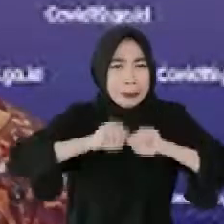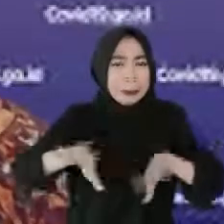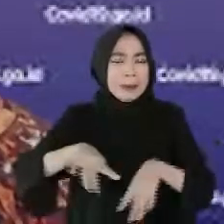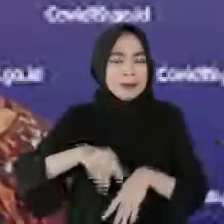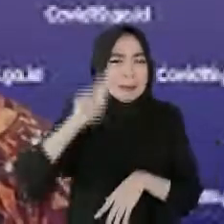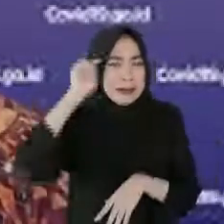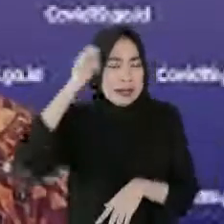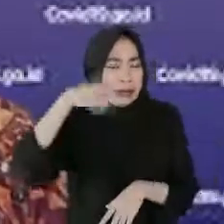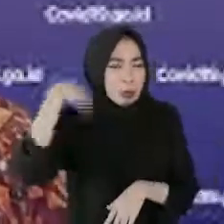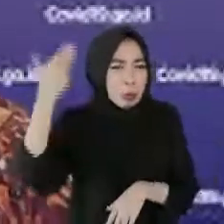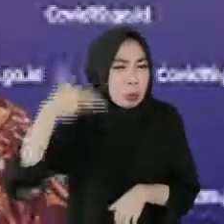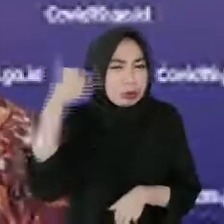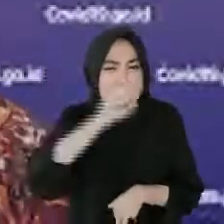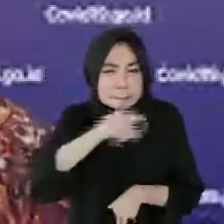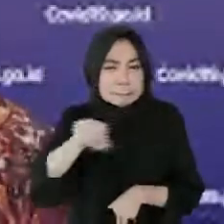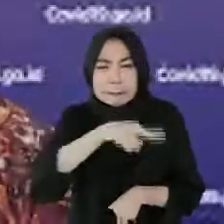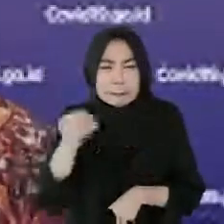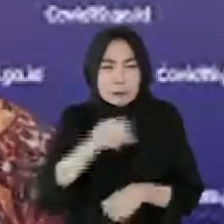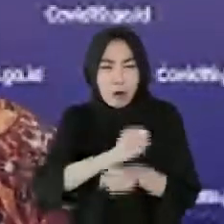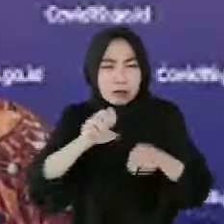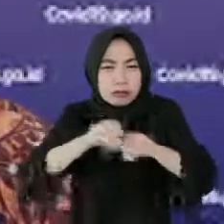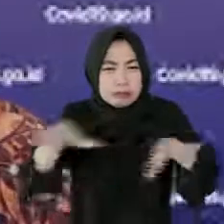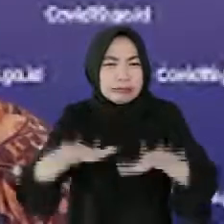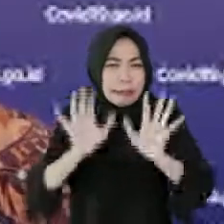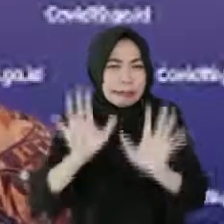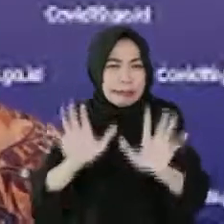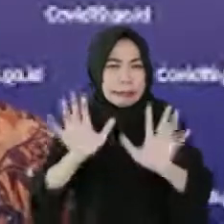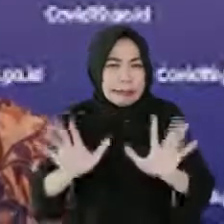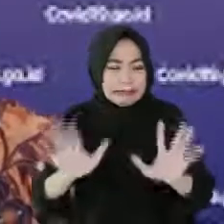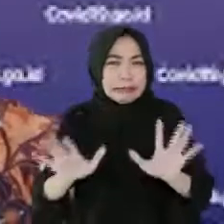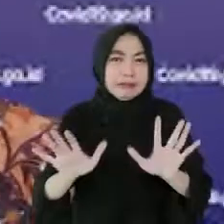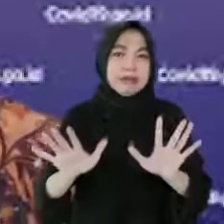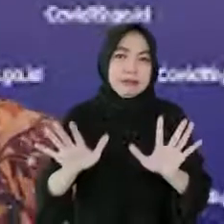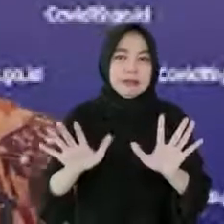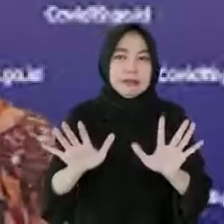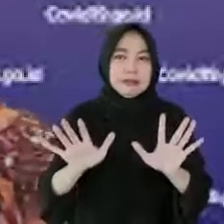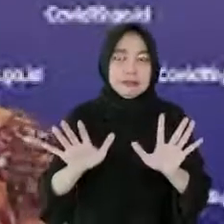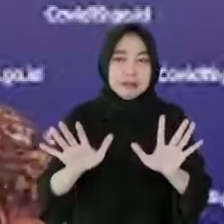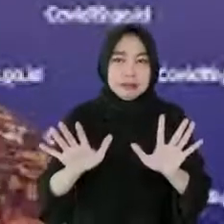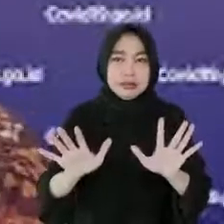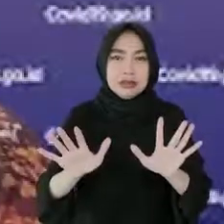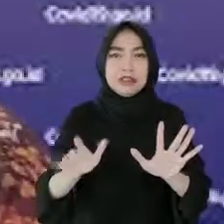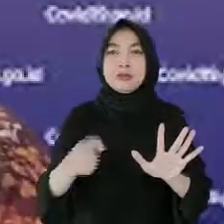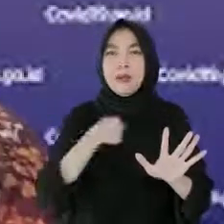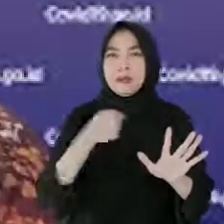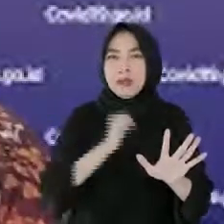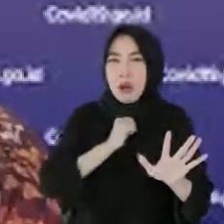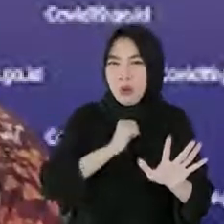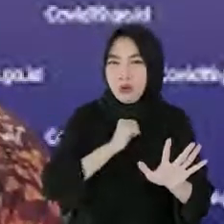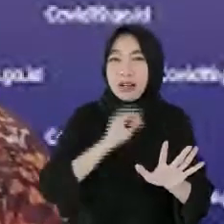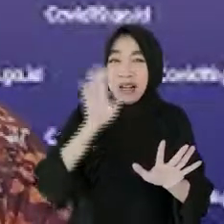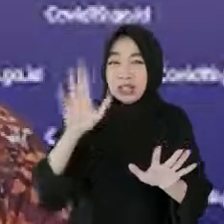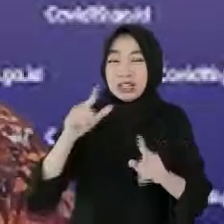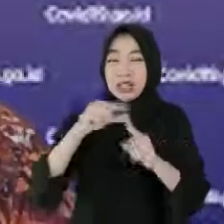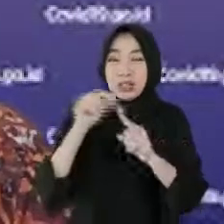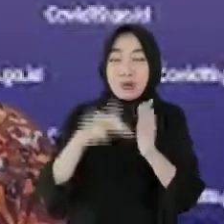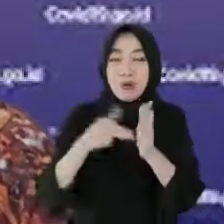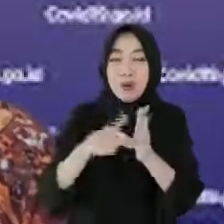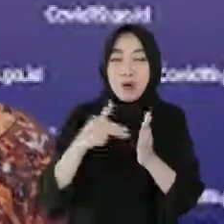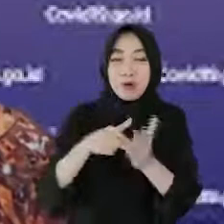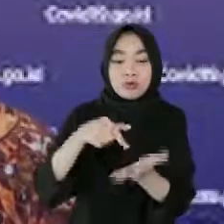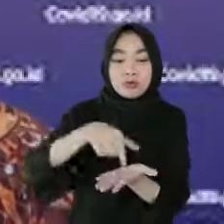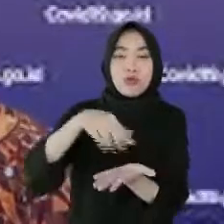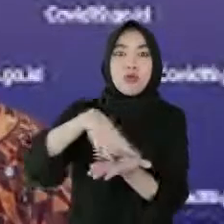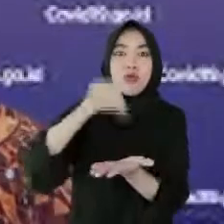waspada terhadap kofit 19 Jangan sampai adanya event ini malah membuat sentra